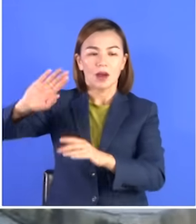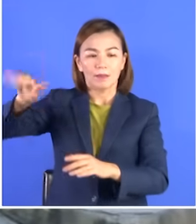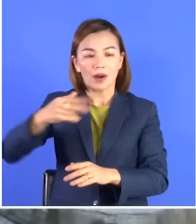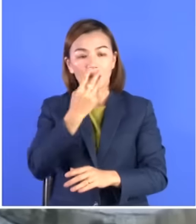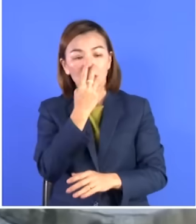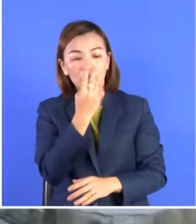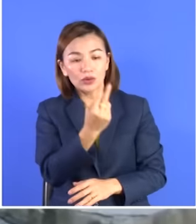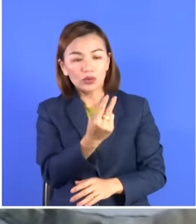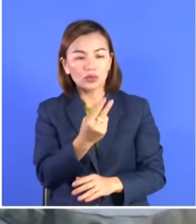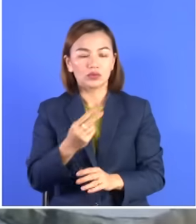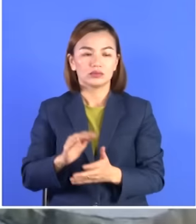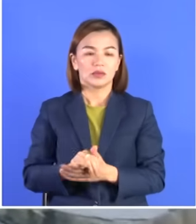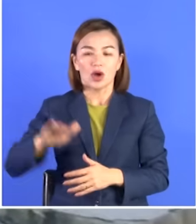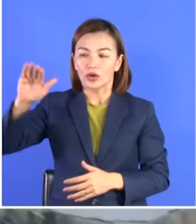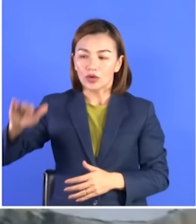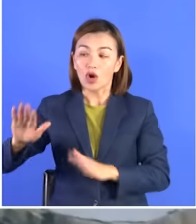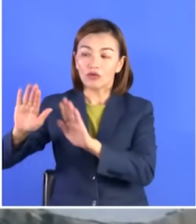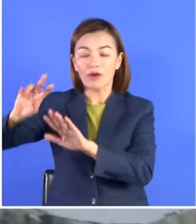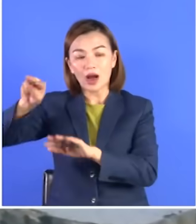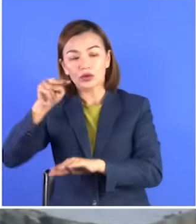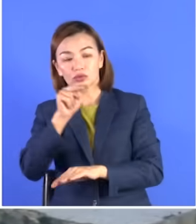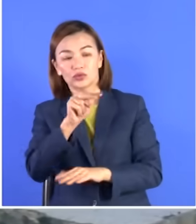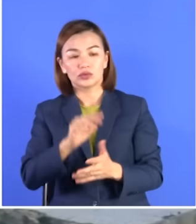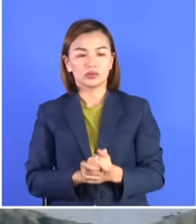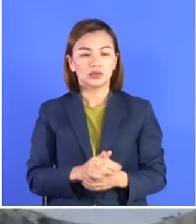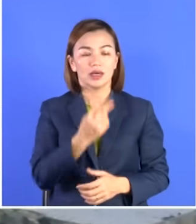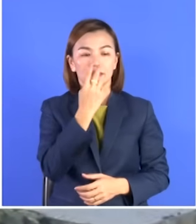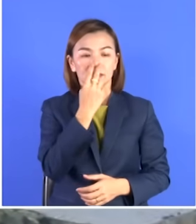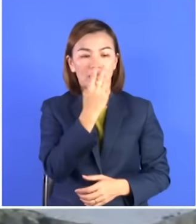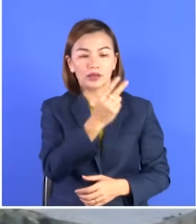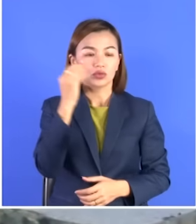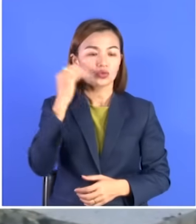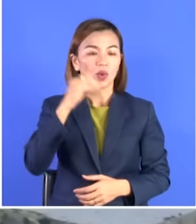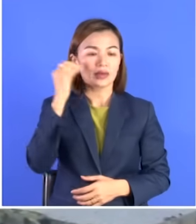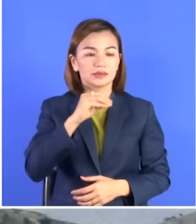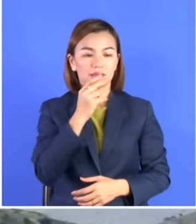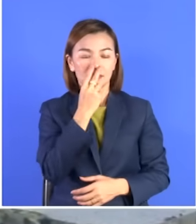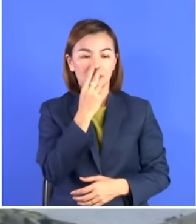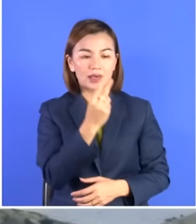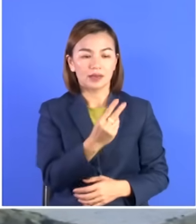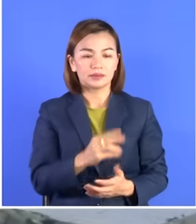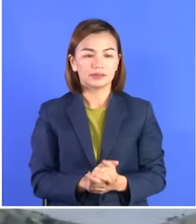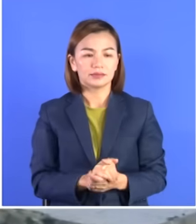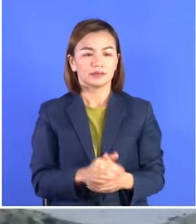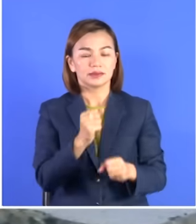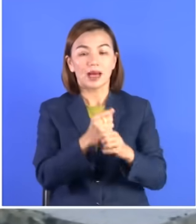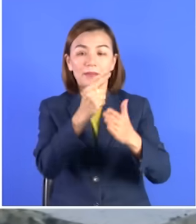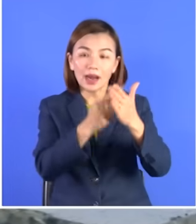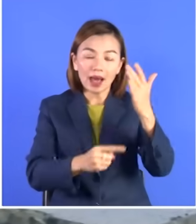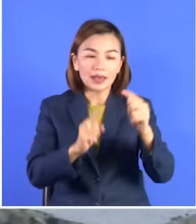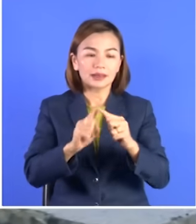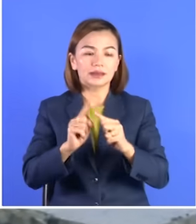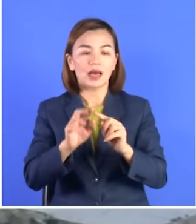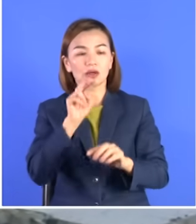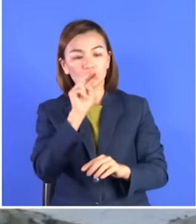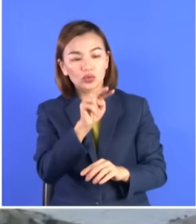ให้น้องมาดูกันทุกันแล้วเจอมยก็เจอเจเจอทุกันแหละว่ามาดูว่ามันจะทำอะไรรึเปล่าอะไรอย่าเงี้ยว่ามันจะเป็น